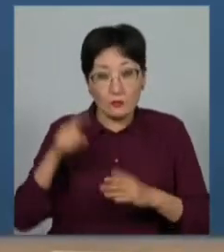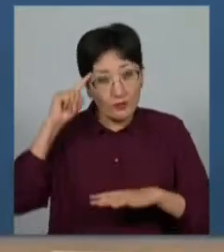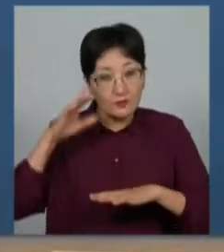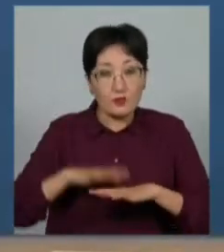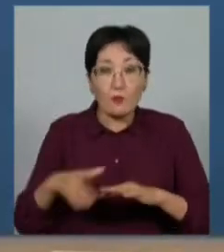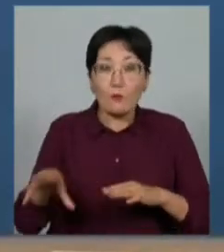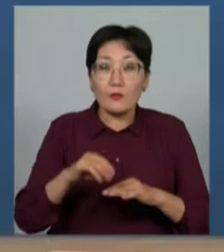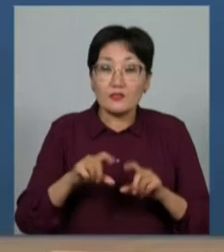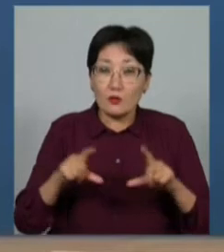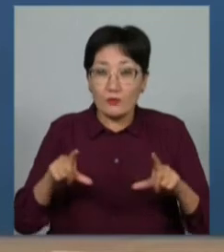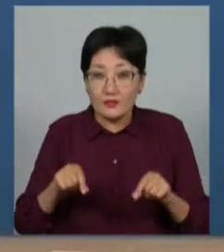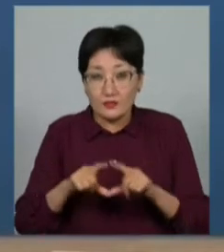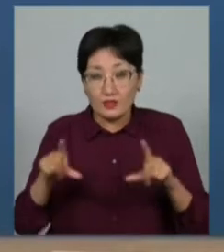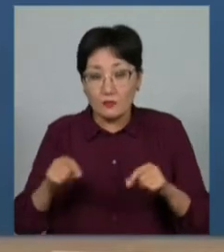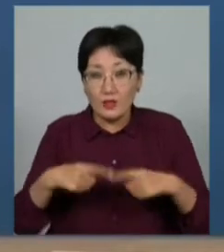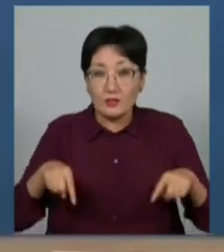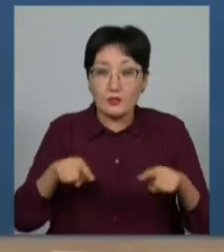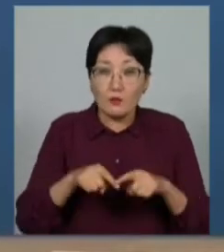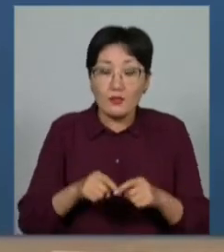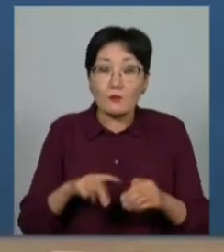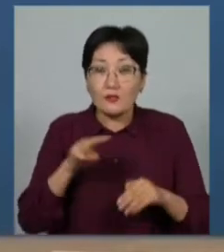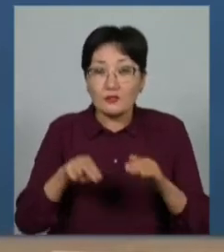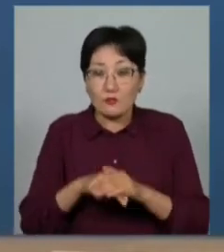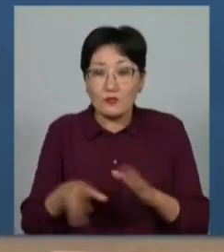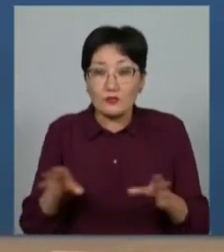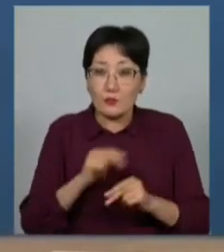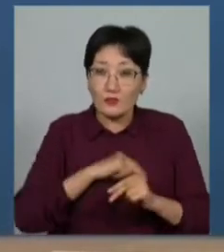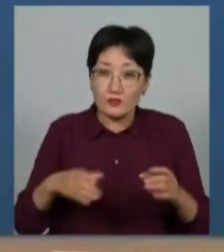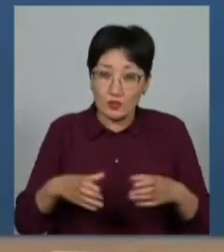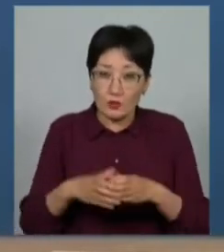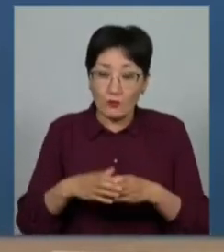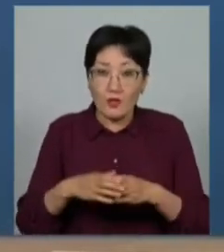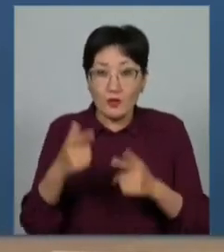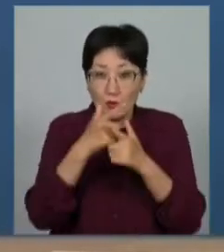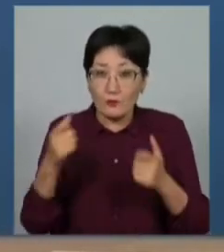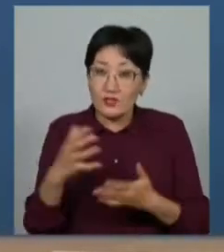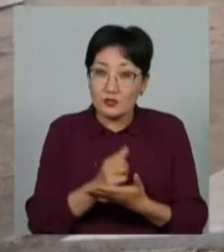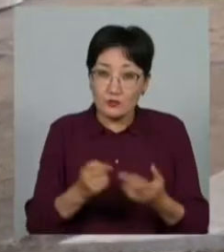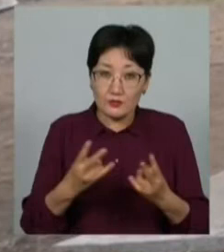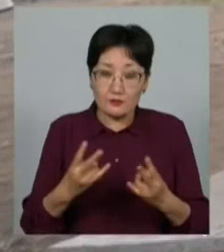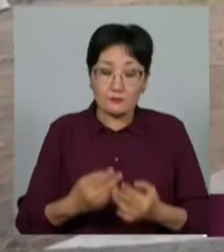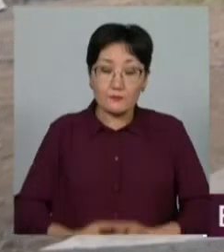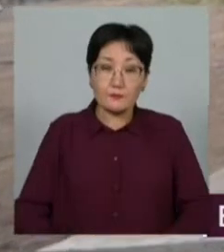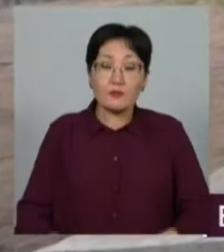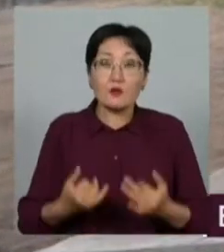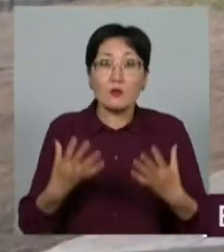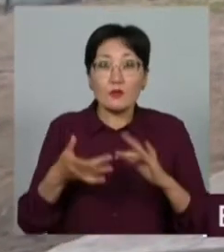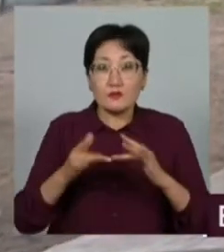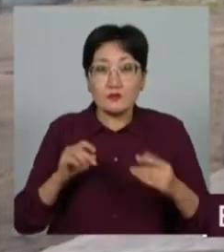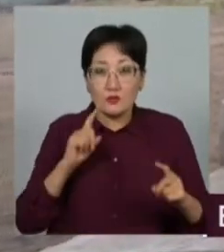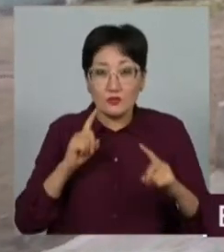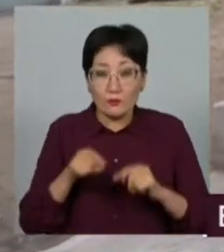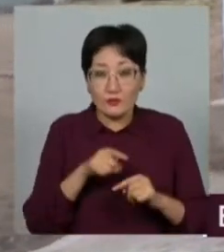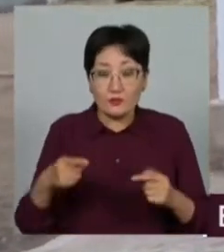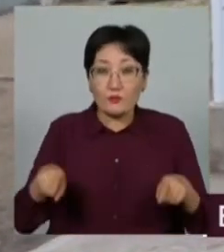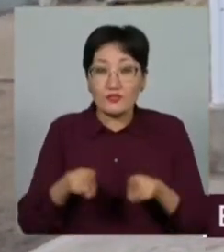әкімдігінің барлық басқармаларының, ведомстволық бағынышты және серіктес ұйымдарының деректері жиналуы тиіс. Бүгінгі онлайн брифинг